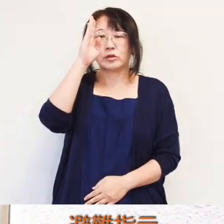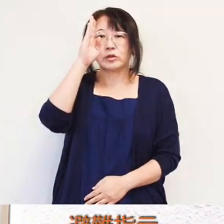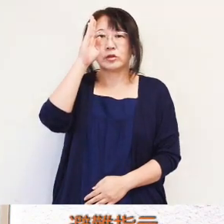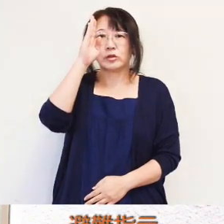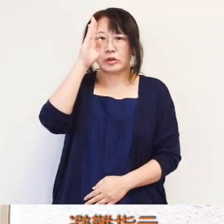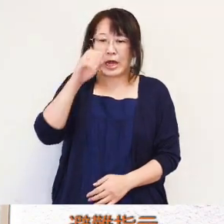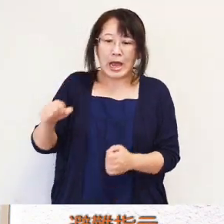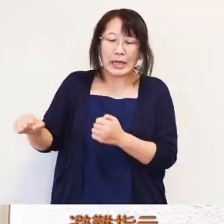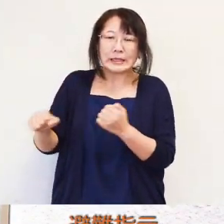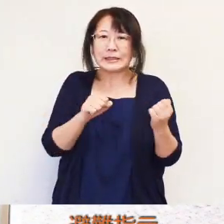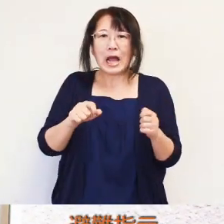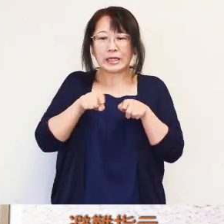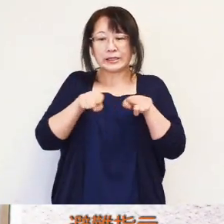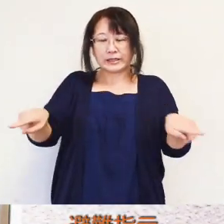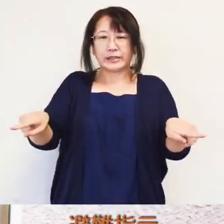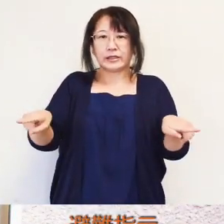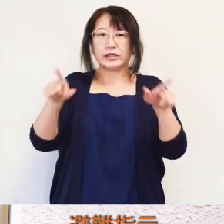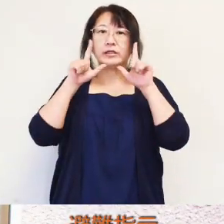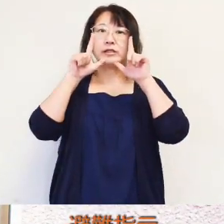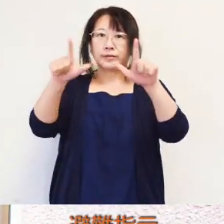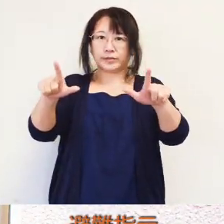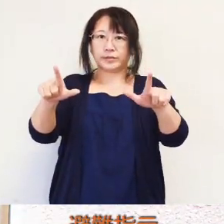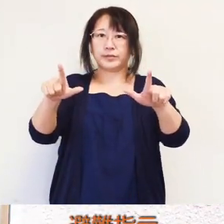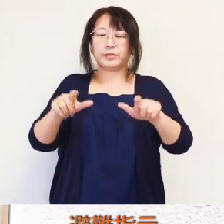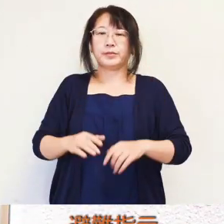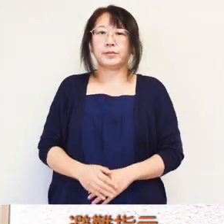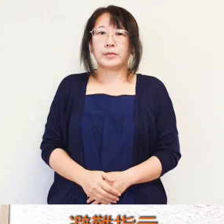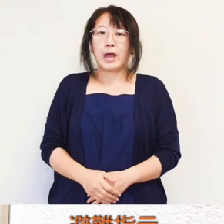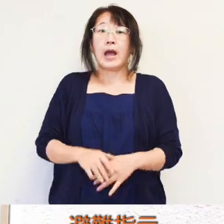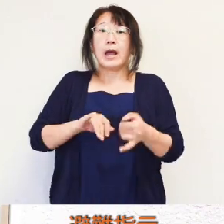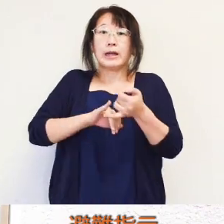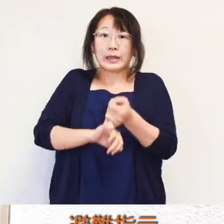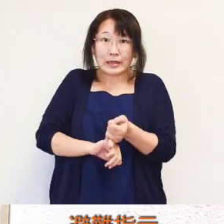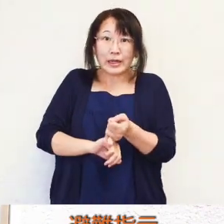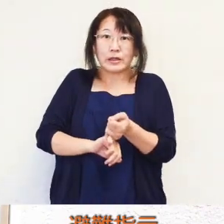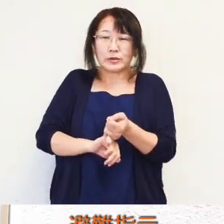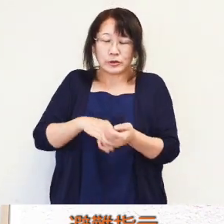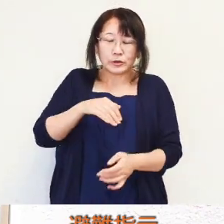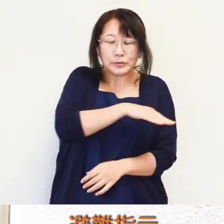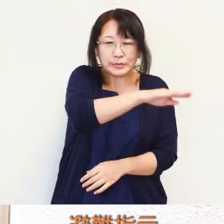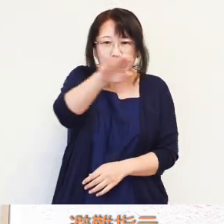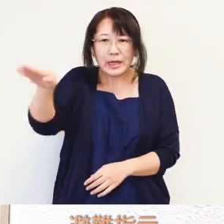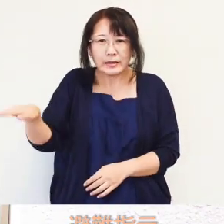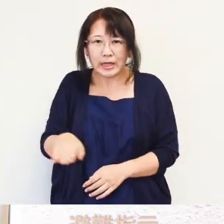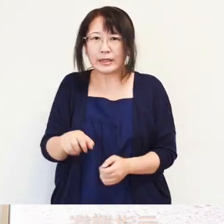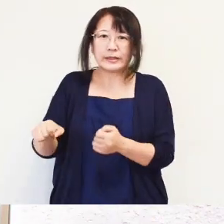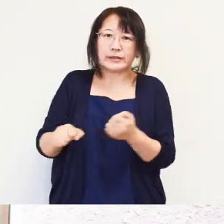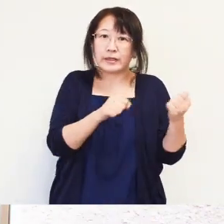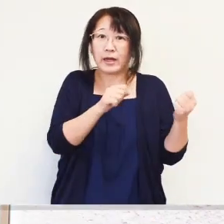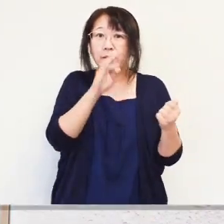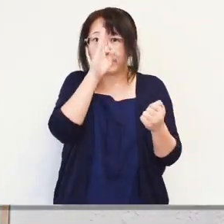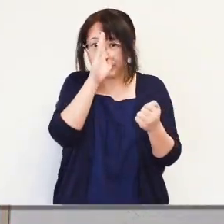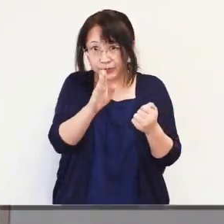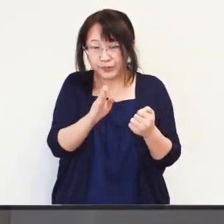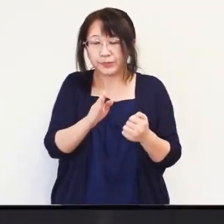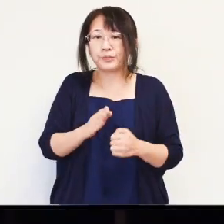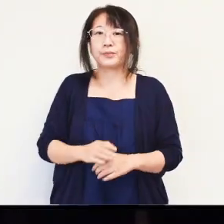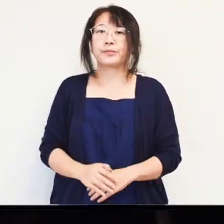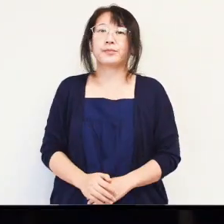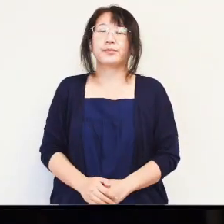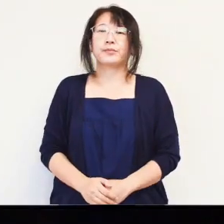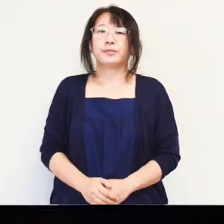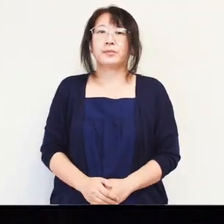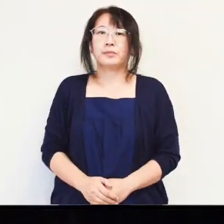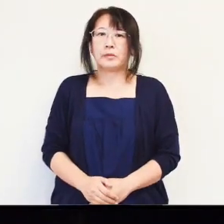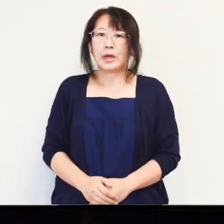避難指示を発令します。必ず全ての方が避難してください。避